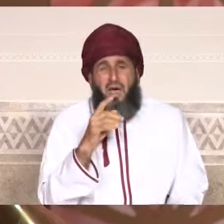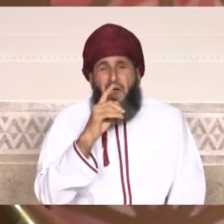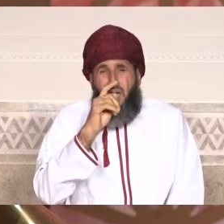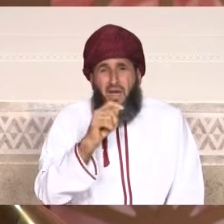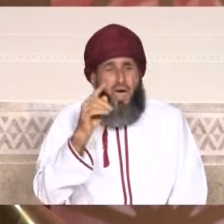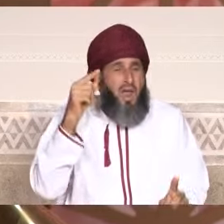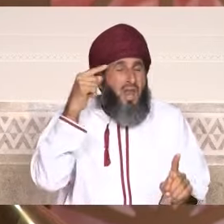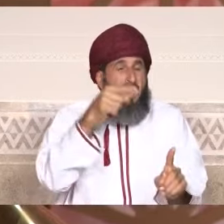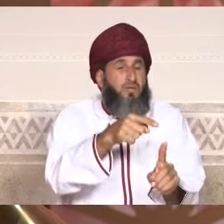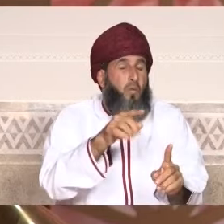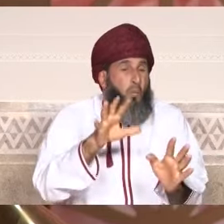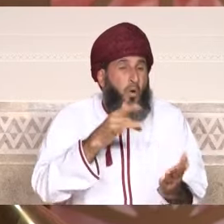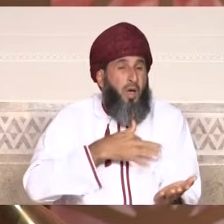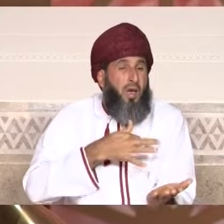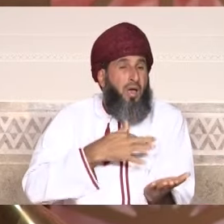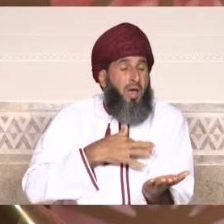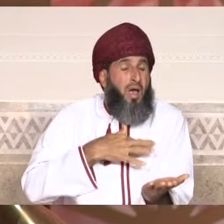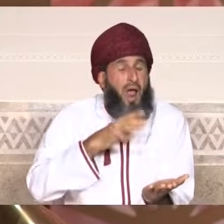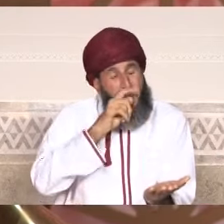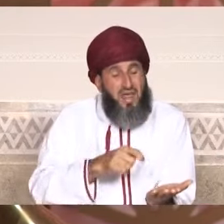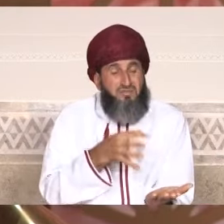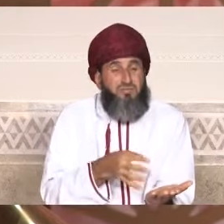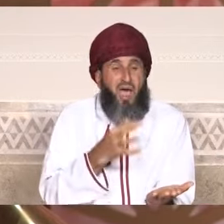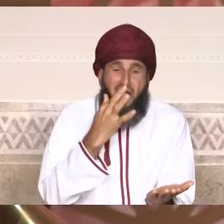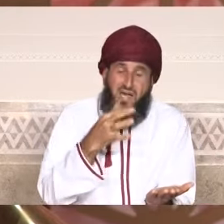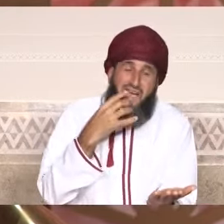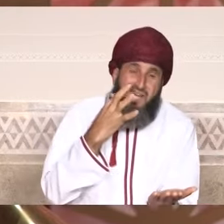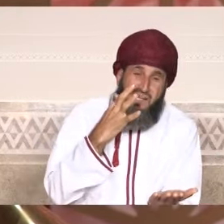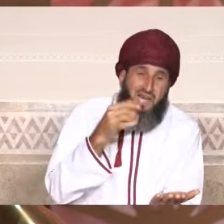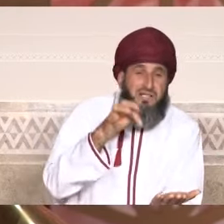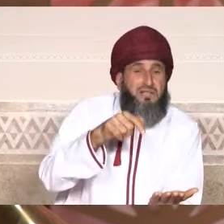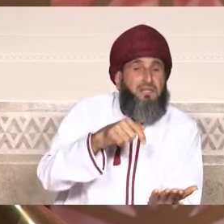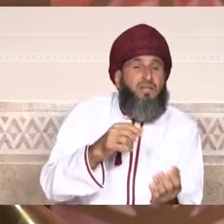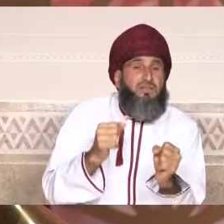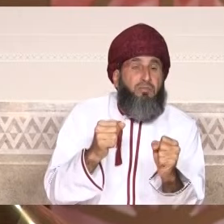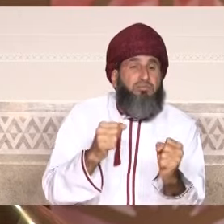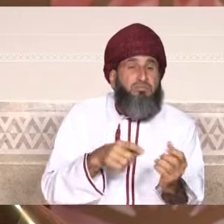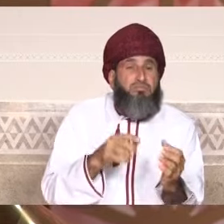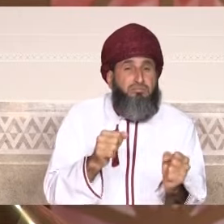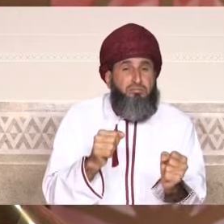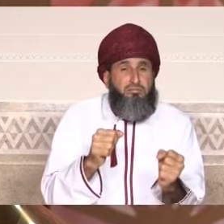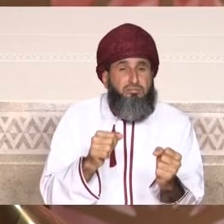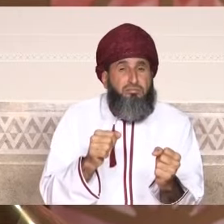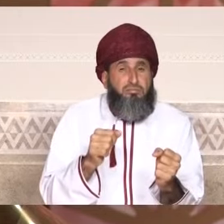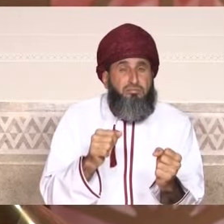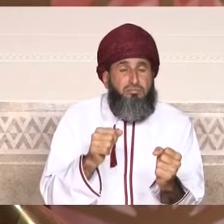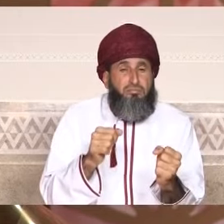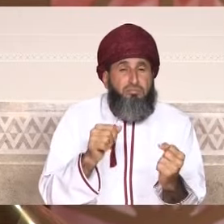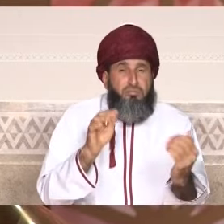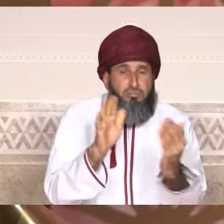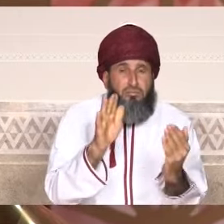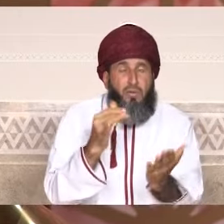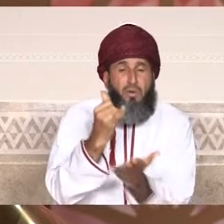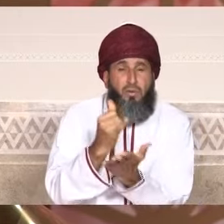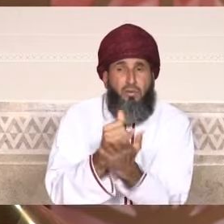هذا القصد هو مبعث الحرج وما يمكن أن يدخل المرء فيه من